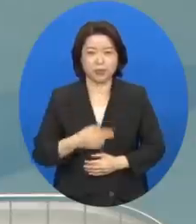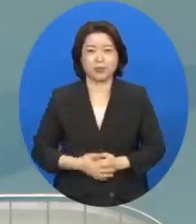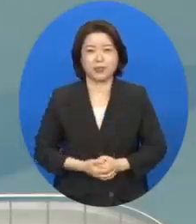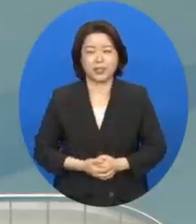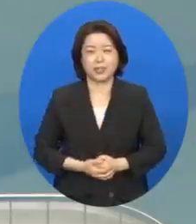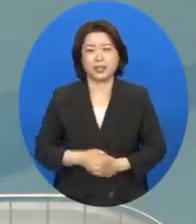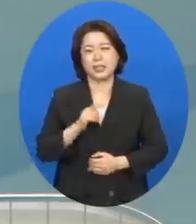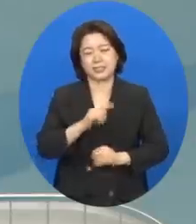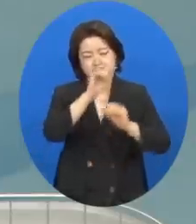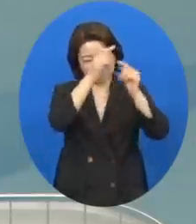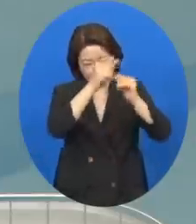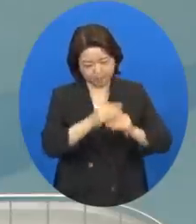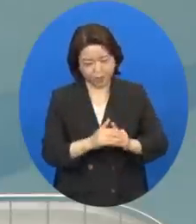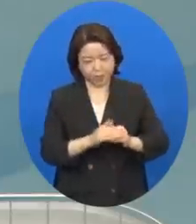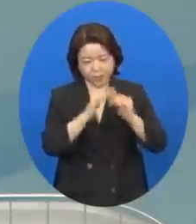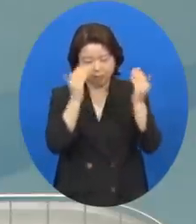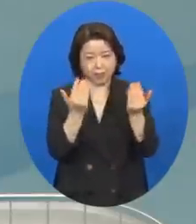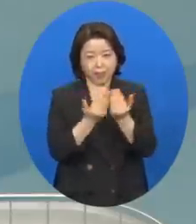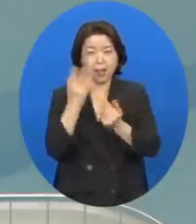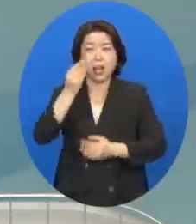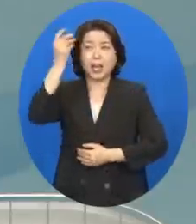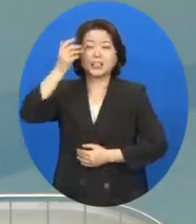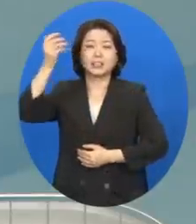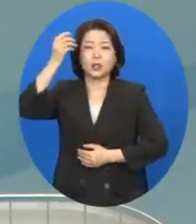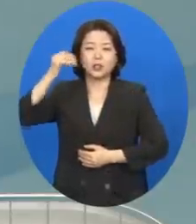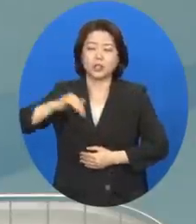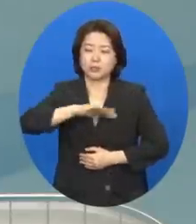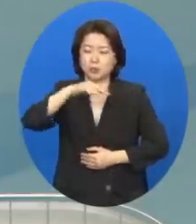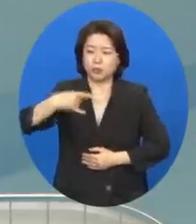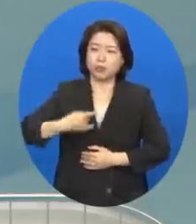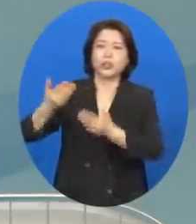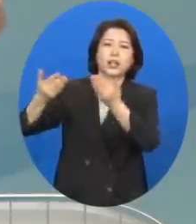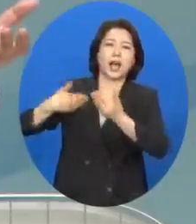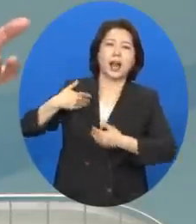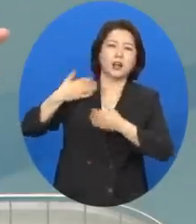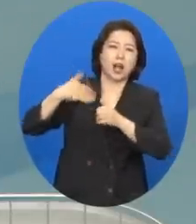이 모든 것이 성령께서 우리에게 깨우쳐 주시고